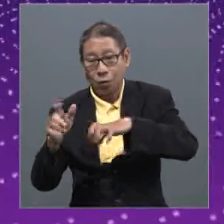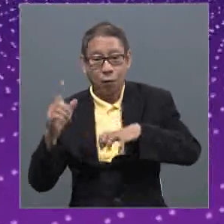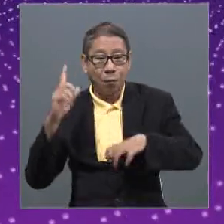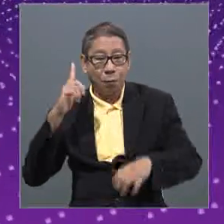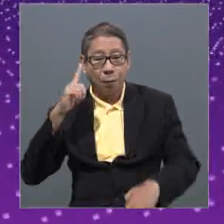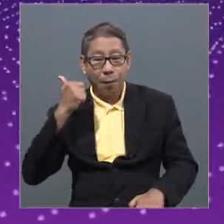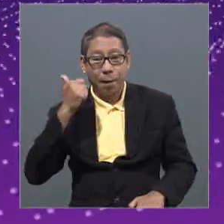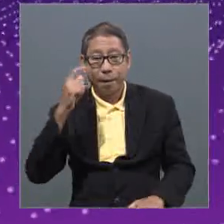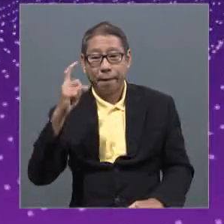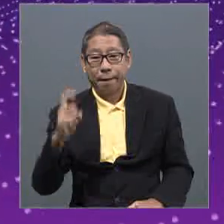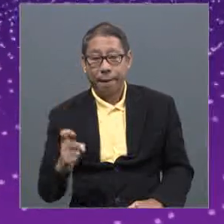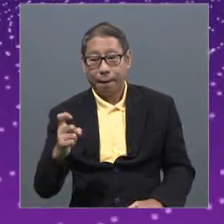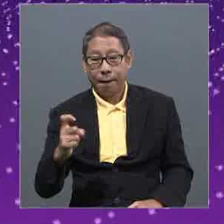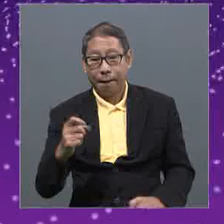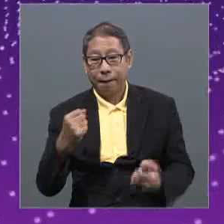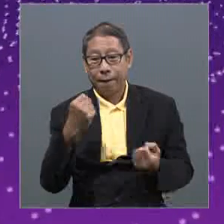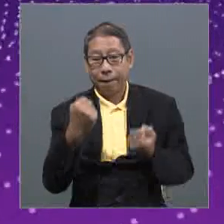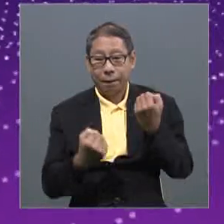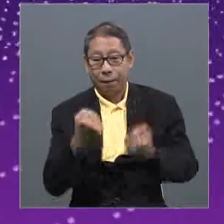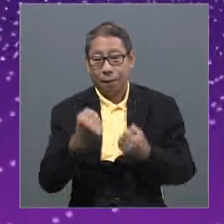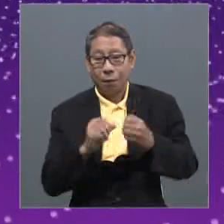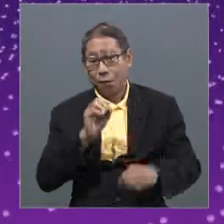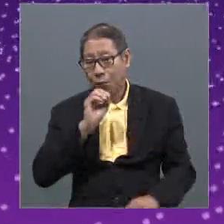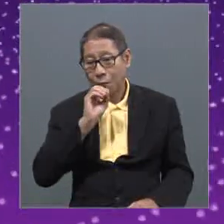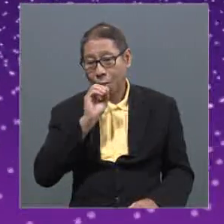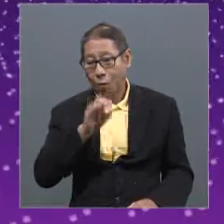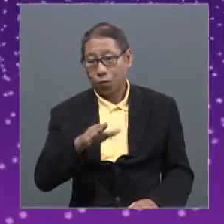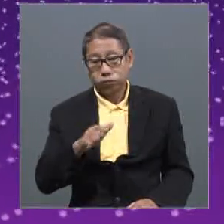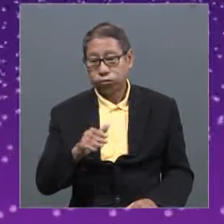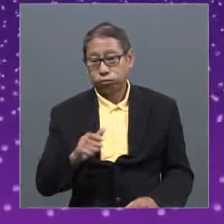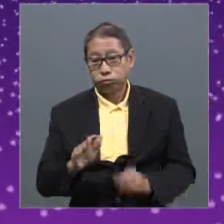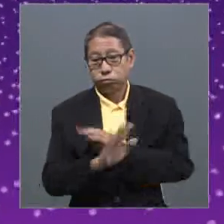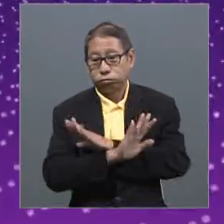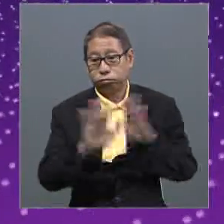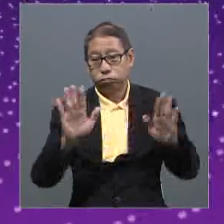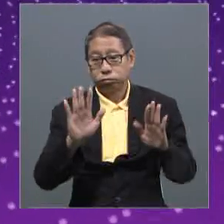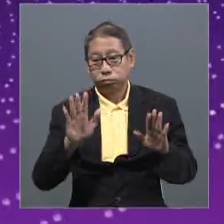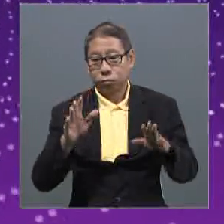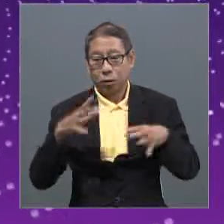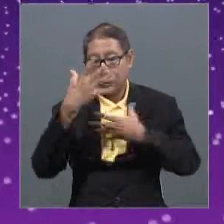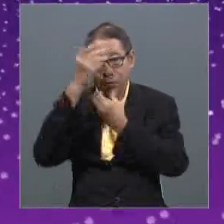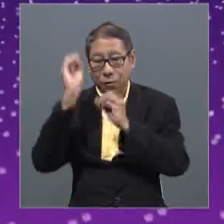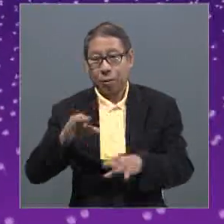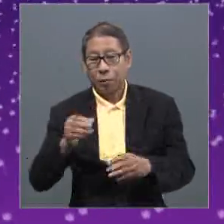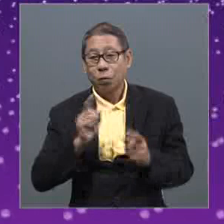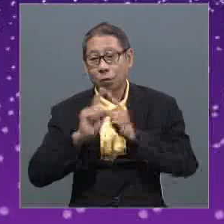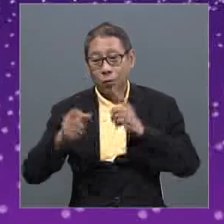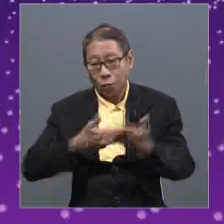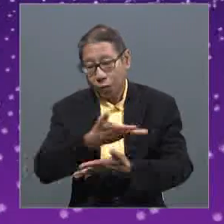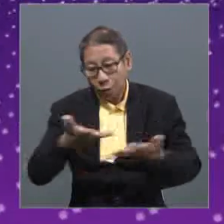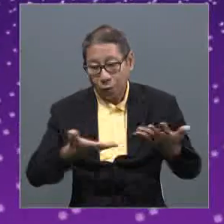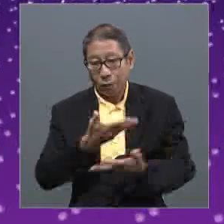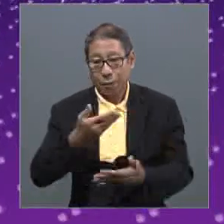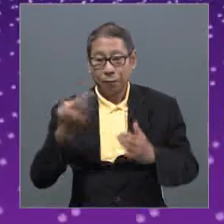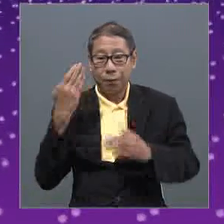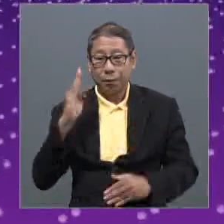ปรากฏว่าไอ้ขบวนรถหรูเนี่ยปัดความรับผิดชอบครับบอกว่าให้ไปคุยกับทนายความไปคุยกับบริษัทประกันเองผมไม่ว่างผมขับรถให้นาย